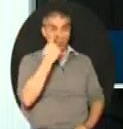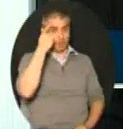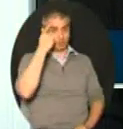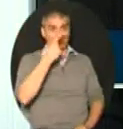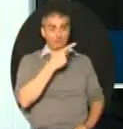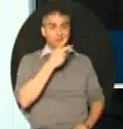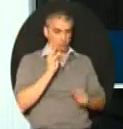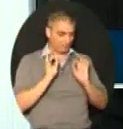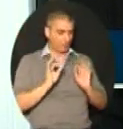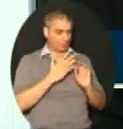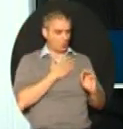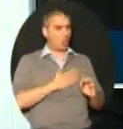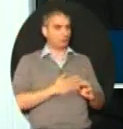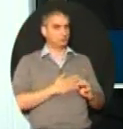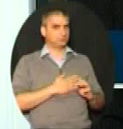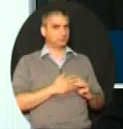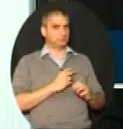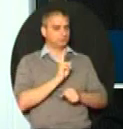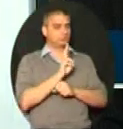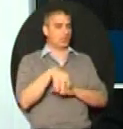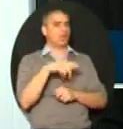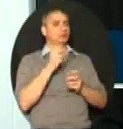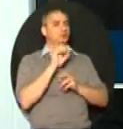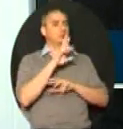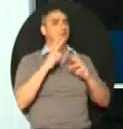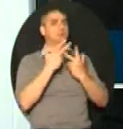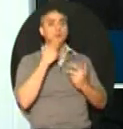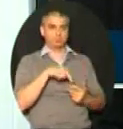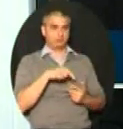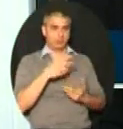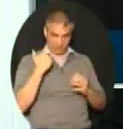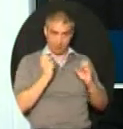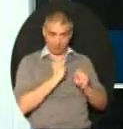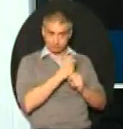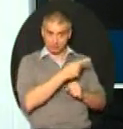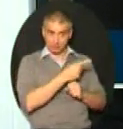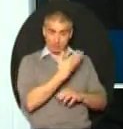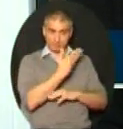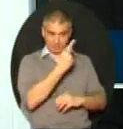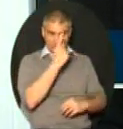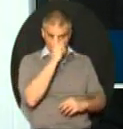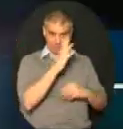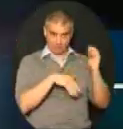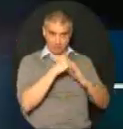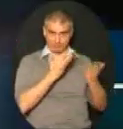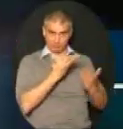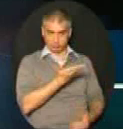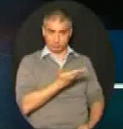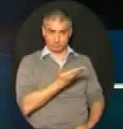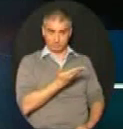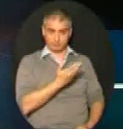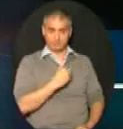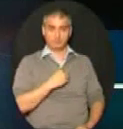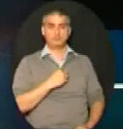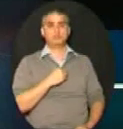חשב שהוא באמת רוצה להגן על השירות הציבורי בישראל, הוא היה נראה ככה, מה זה מדינה שלא יודעת לבנות שירות? אני מוכל